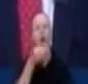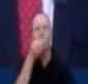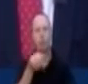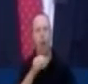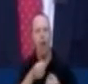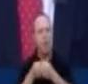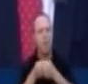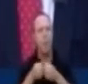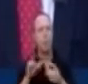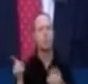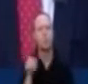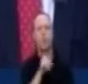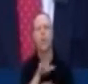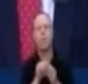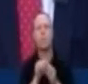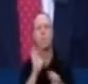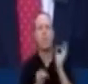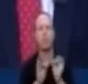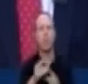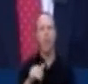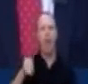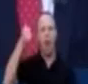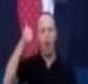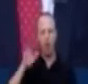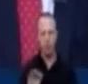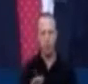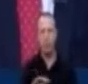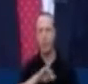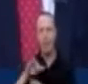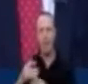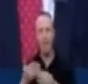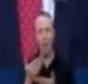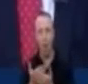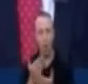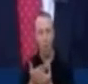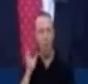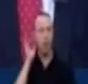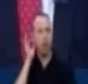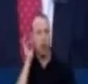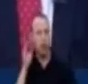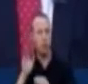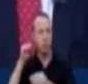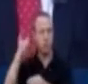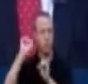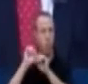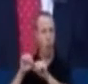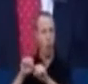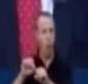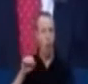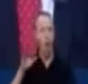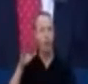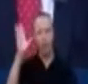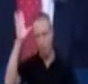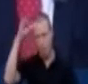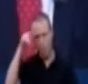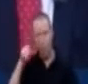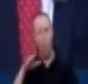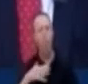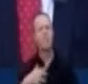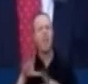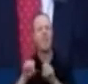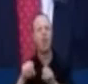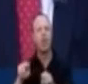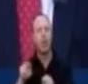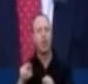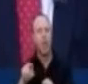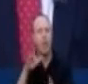בינו לבין בית המשפט העליון. עכשיו, מעבר לעובדה הזאת, שנשים מצביעות לטראמפ, שיחשבו, קודם כל הוא רוצה לתפוס אותם באיברים מאוד ברורים,